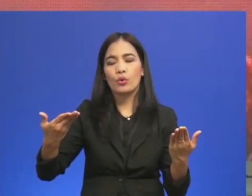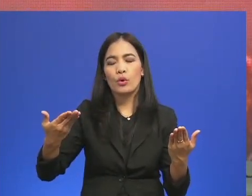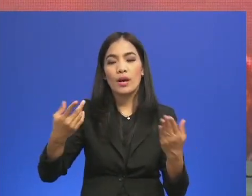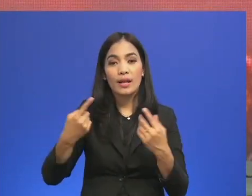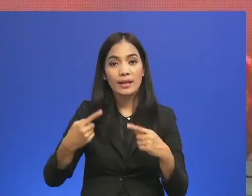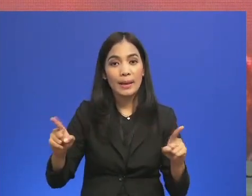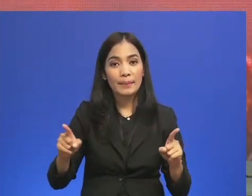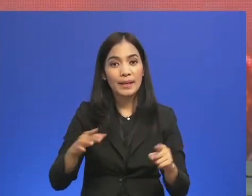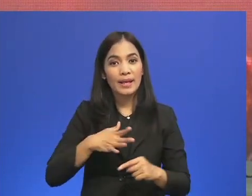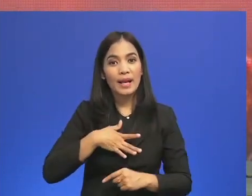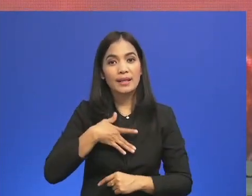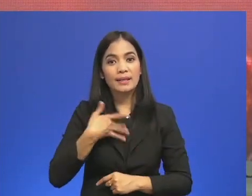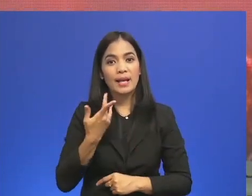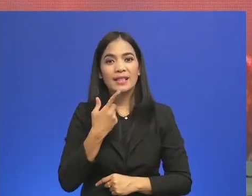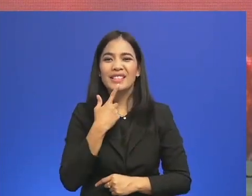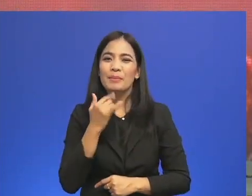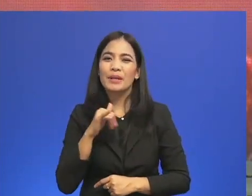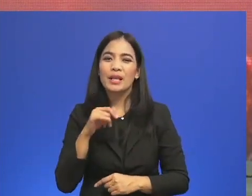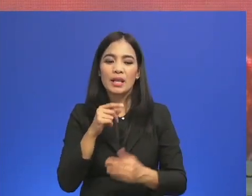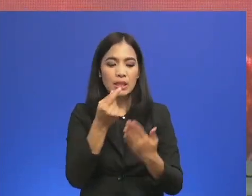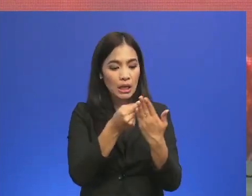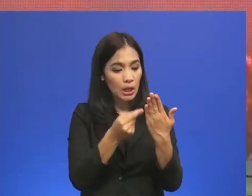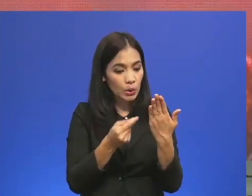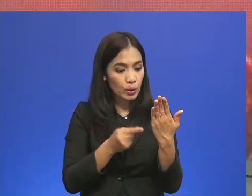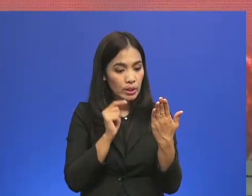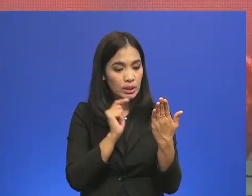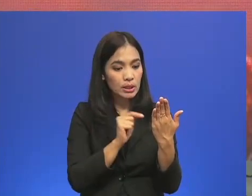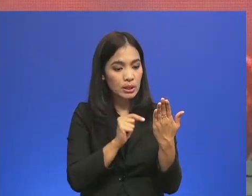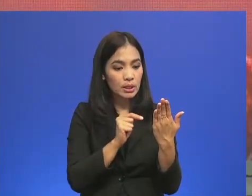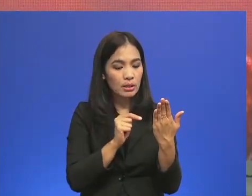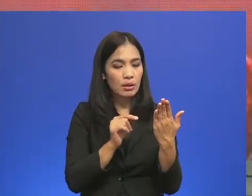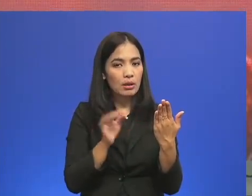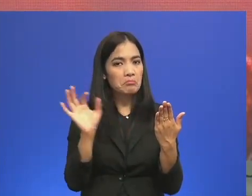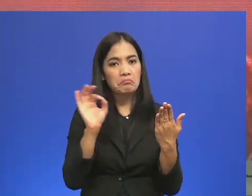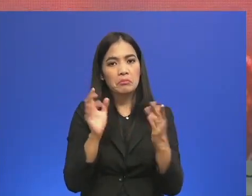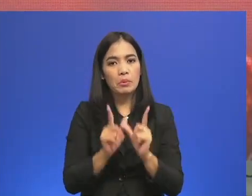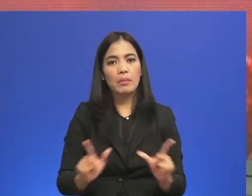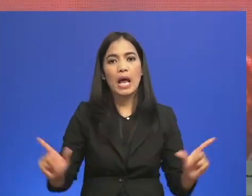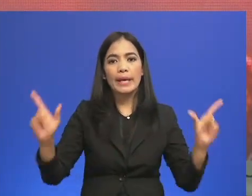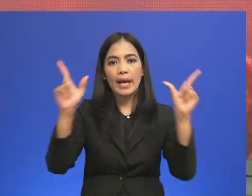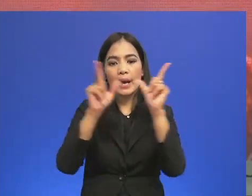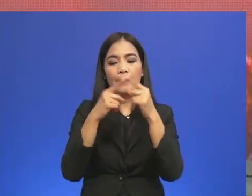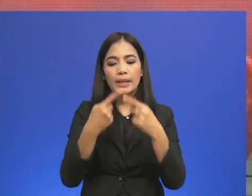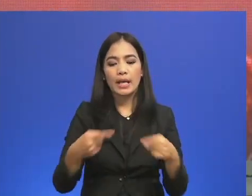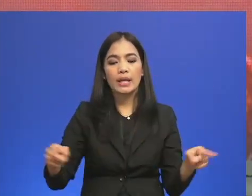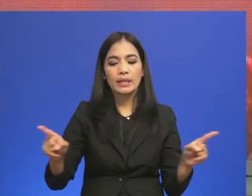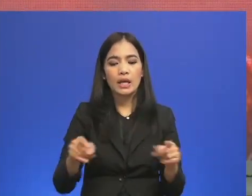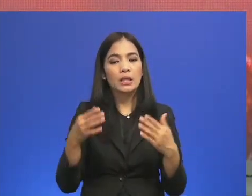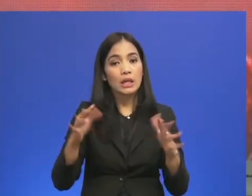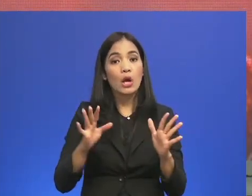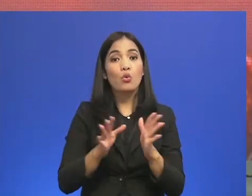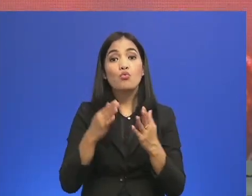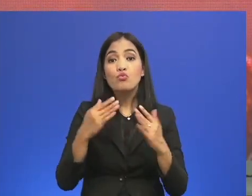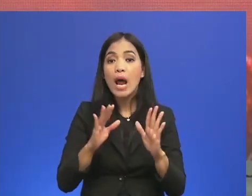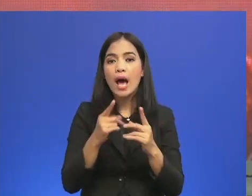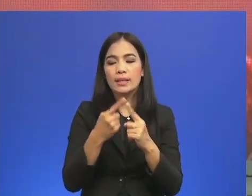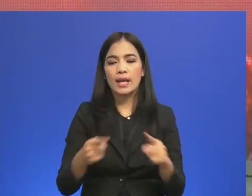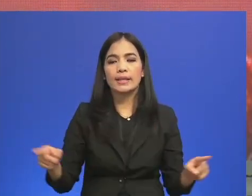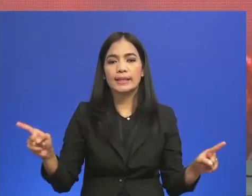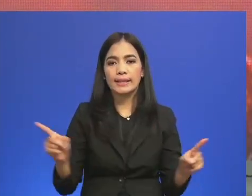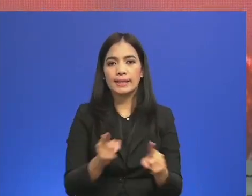Tetapi rasanya waktu saya tulis lagu ini saya belum layak menyanyikan. Walaupun saya sudah nyanyikan.